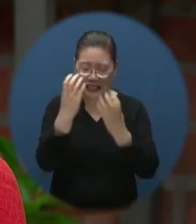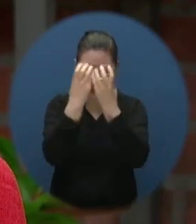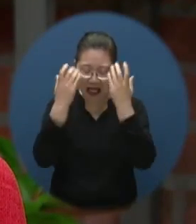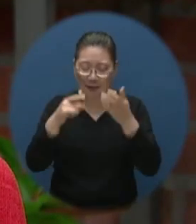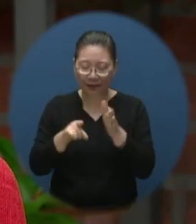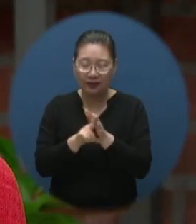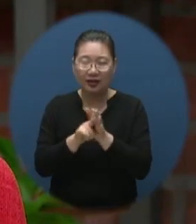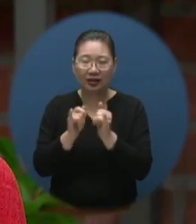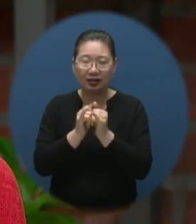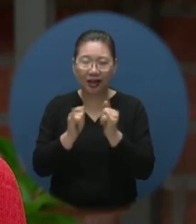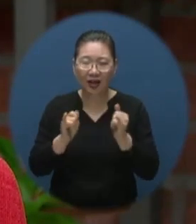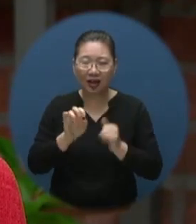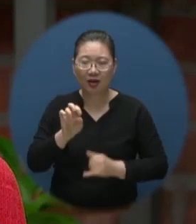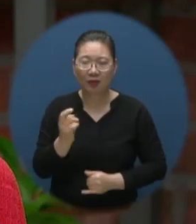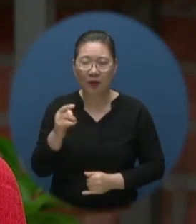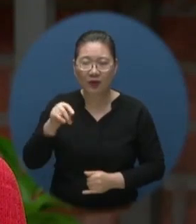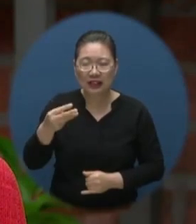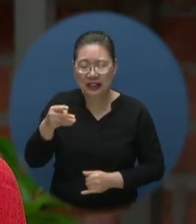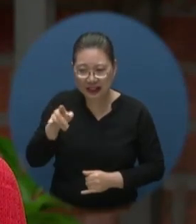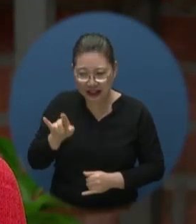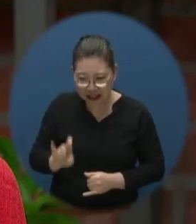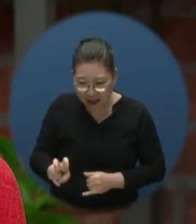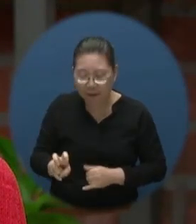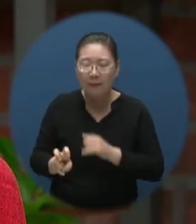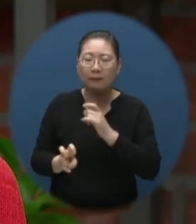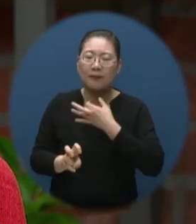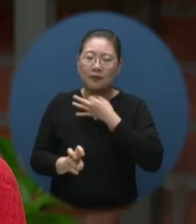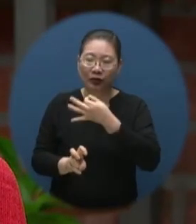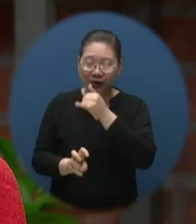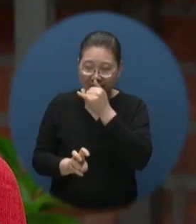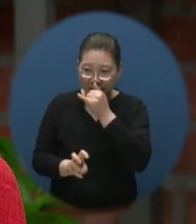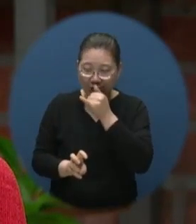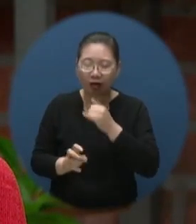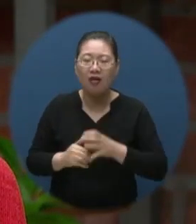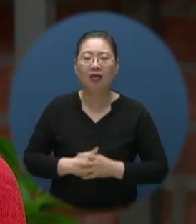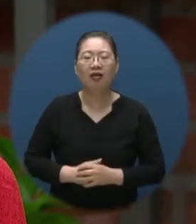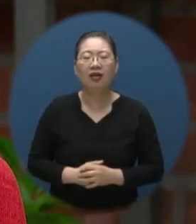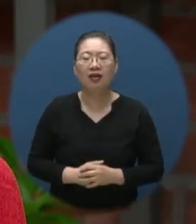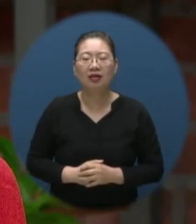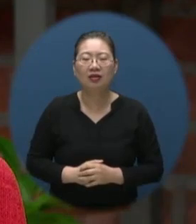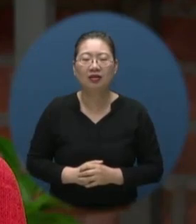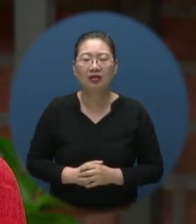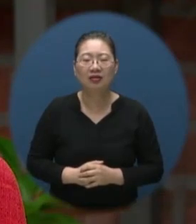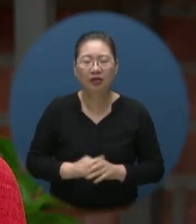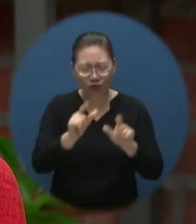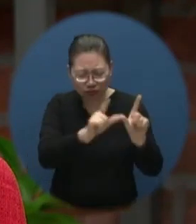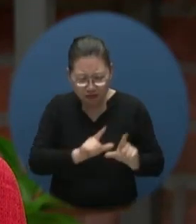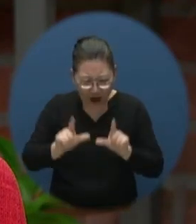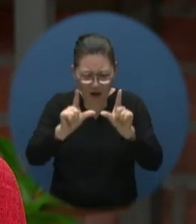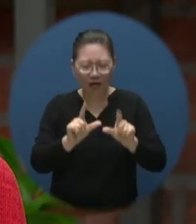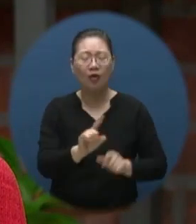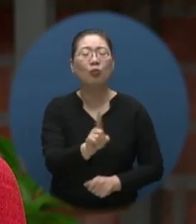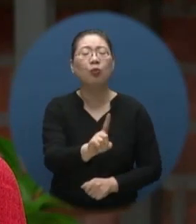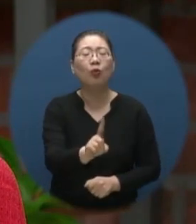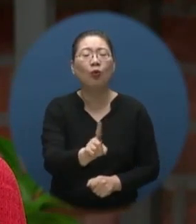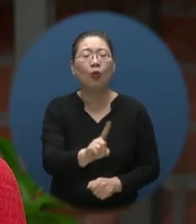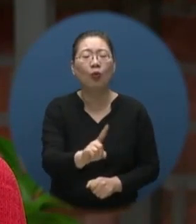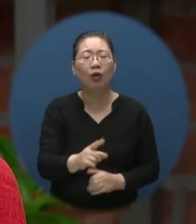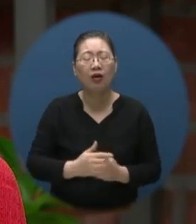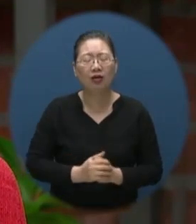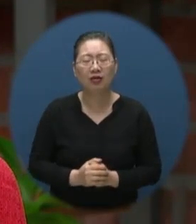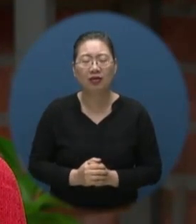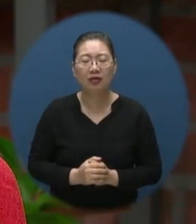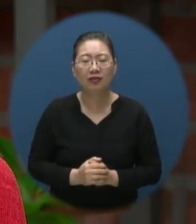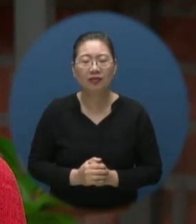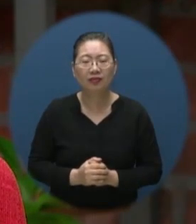이슬람교를 믿는 사람을 모슬렘이라고 그렇죠. 그래요. 예. 그 사람들이 어떤 생활을 하며